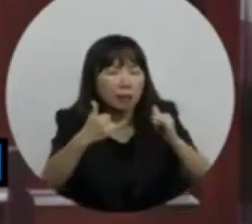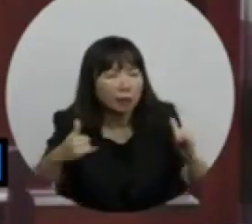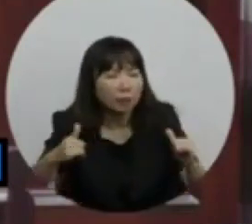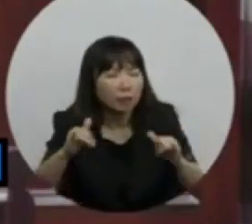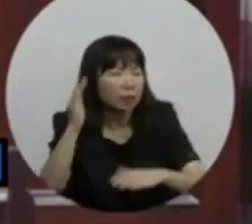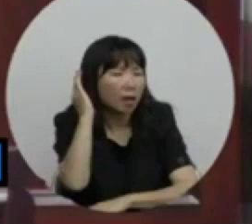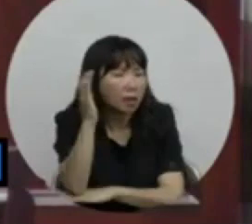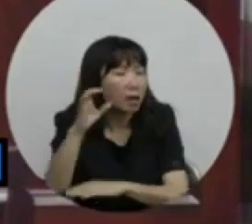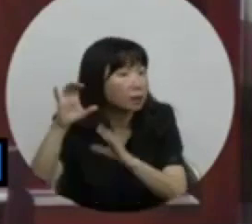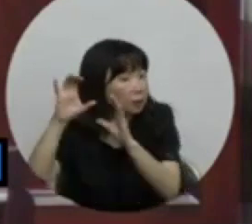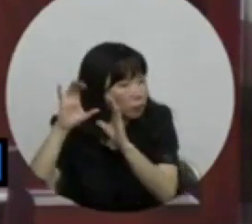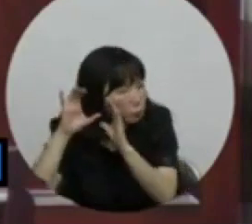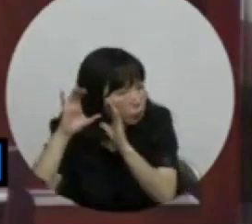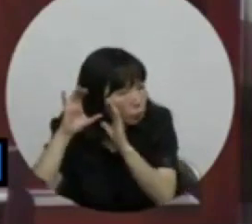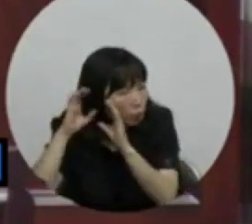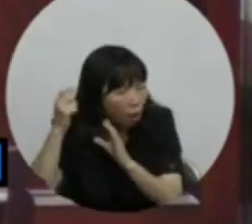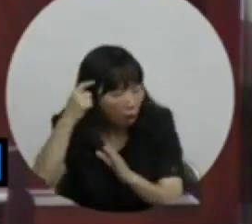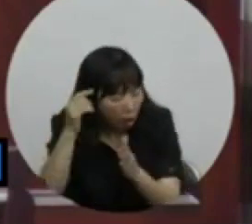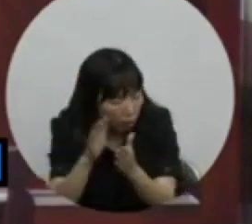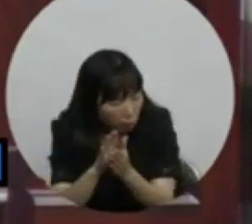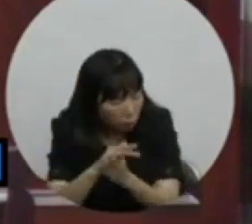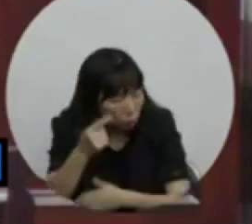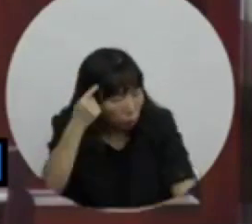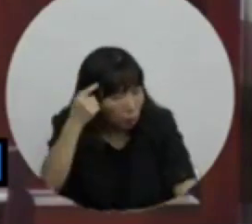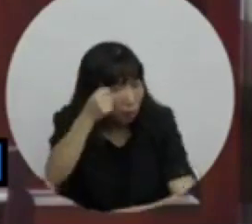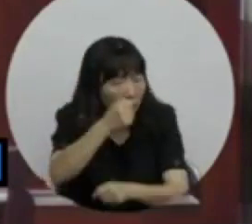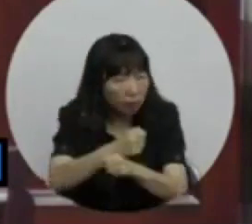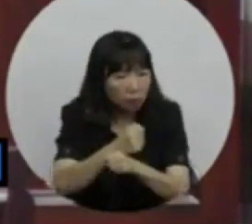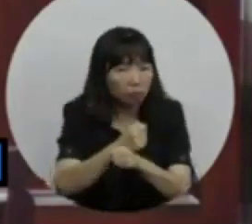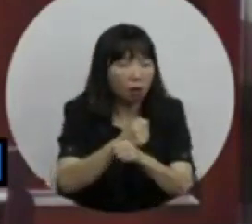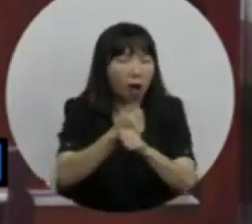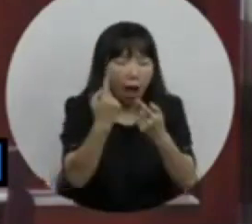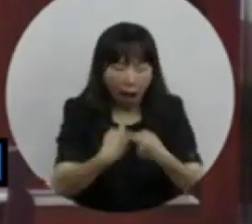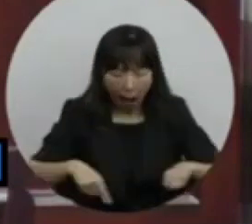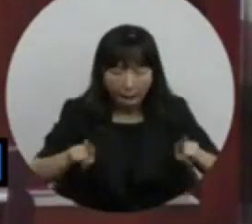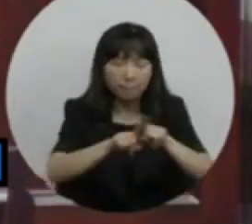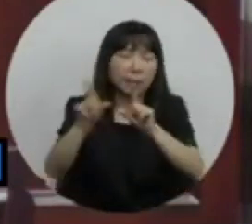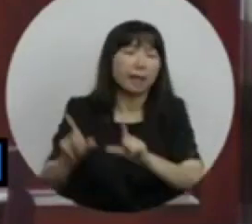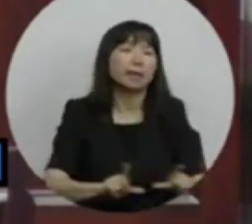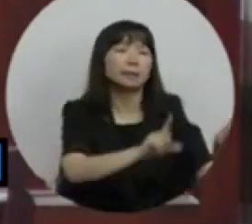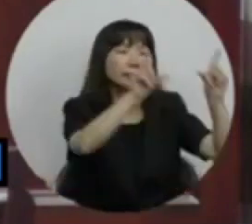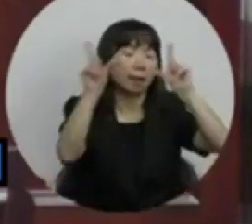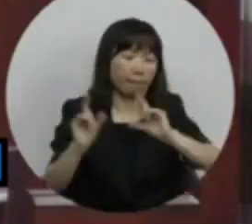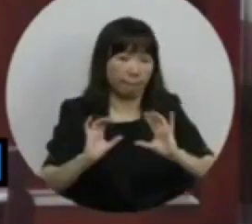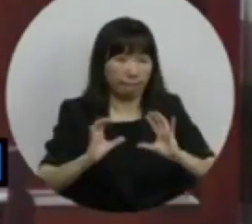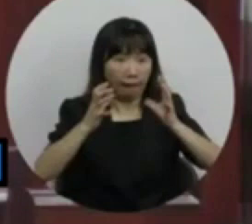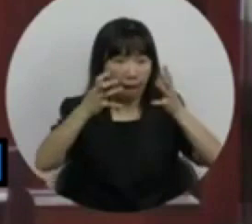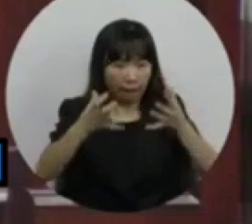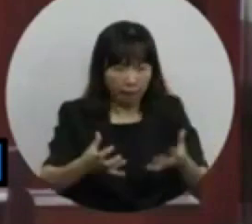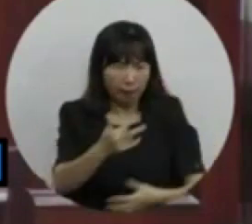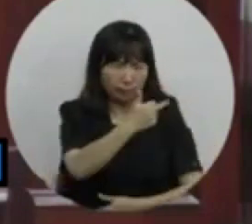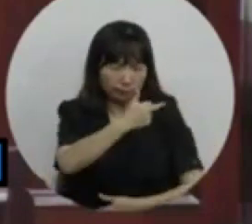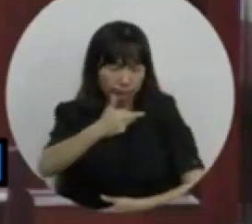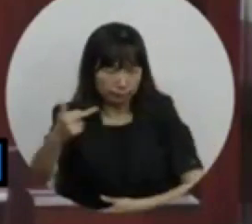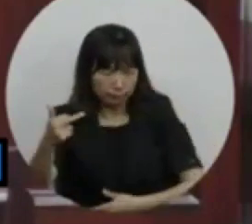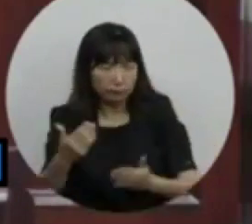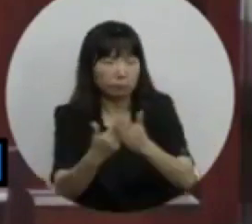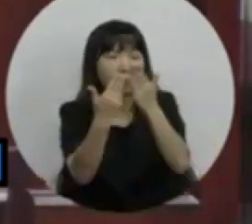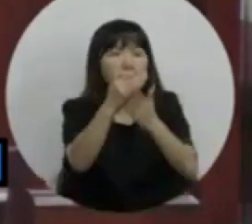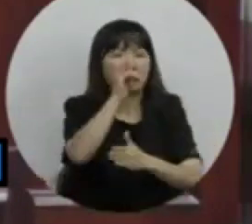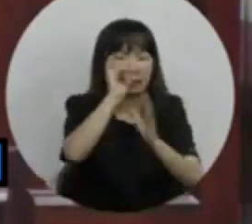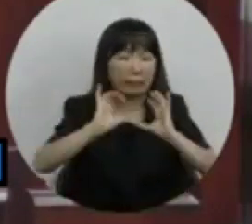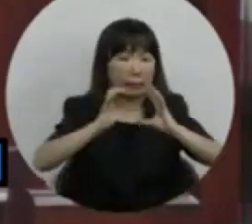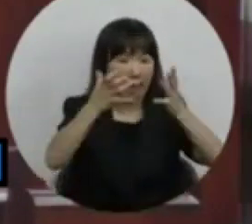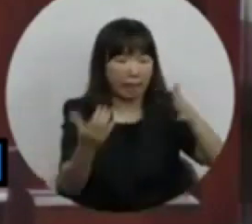경청하고 스스로 자문하여 생생지락의 나라, 태평성대한 나라를 이루어냈습니다.